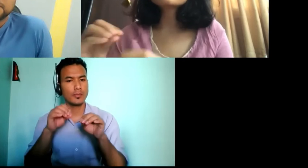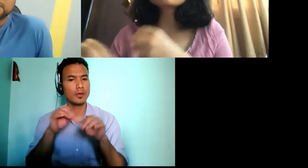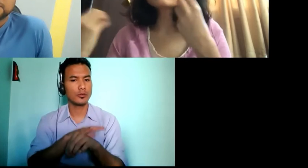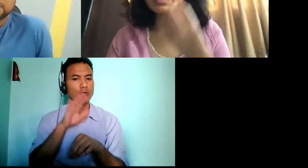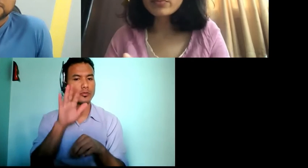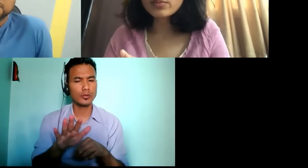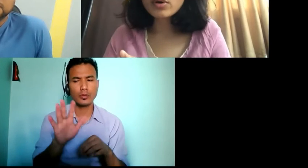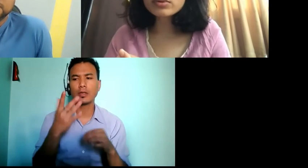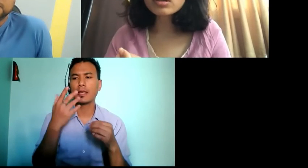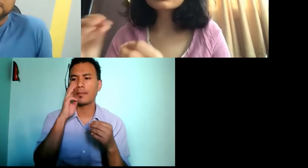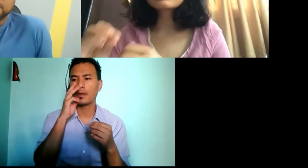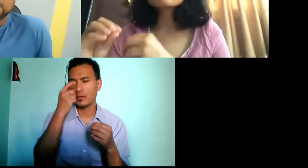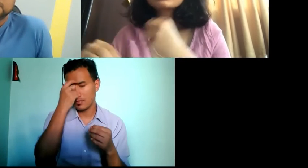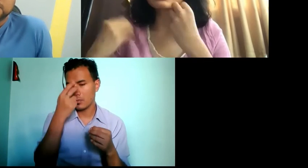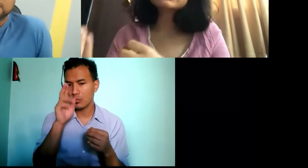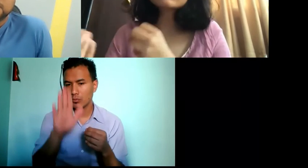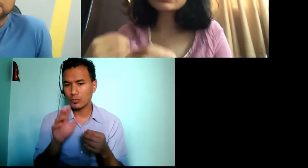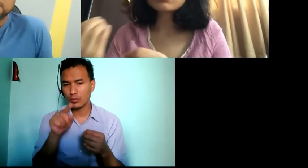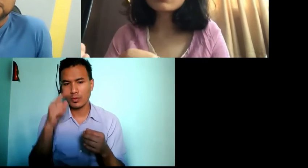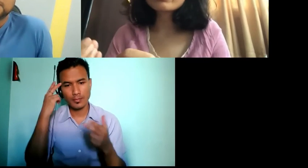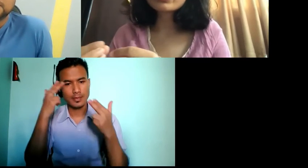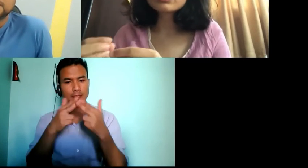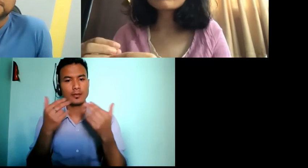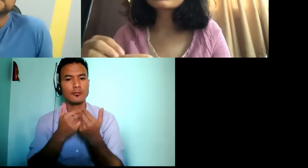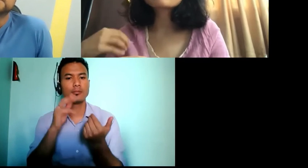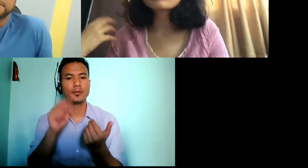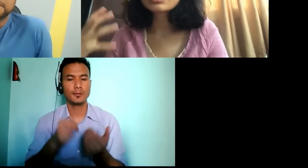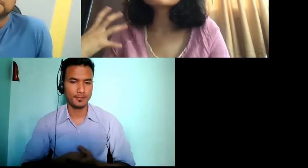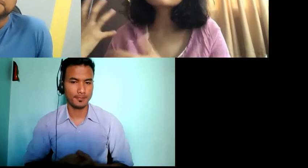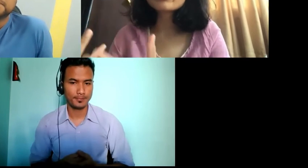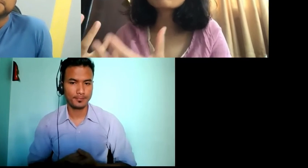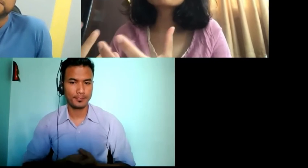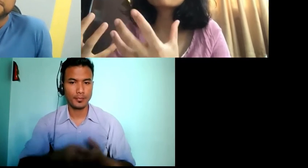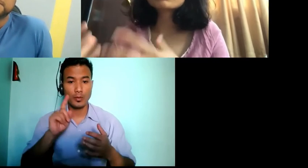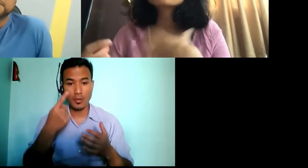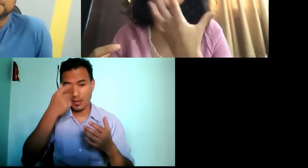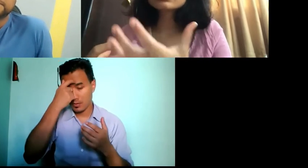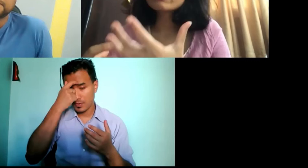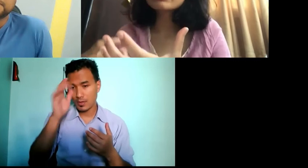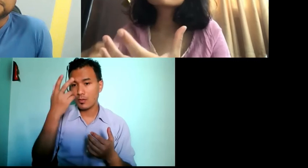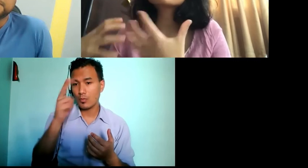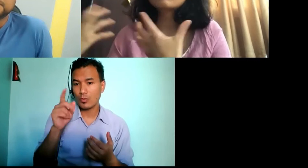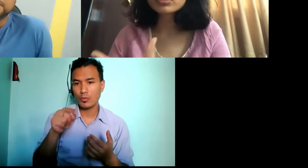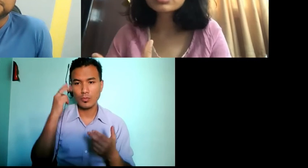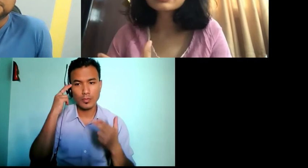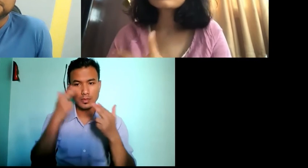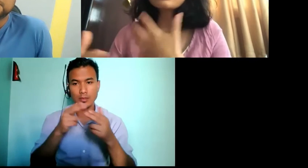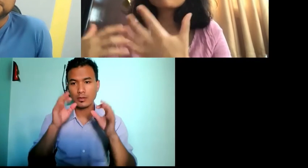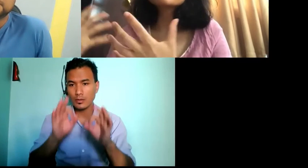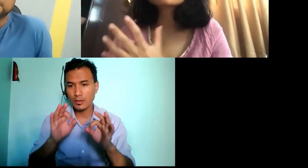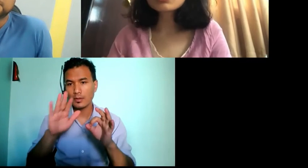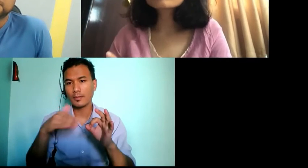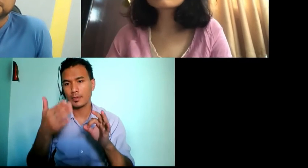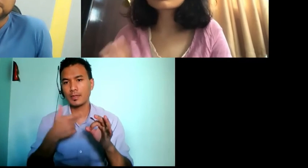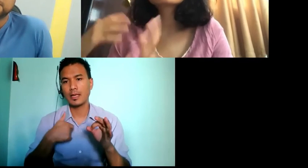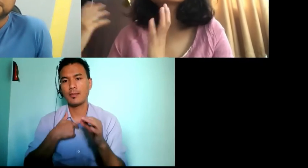सो केमा चाहिँ ह्याम्पर भएको छ त्यसलाई चाहिँ पहिला आइडेन्टिफाई चाहिँ गर्नु पर्यो होइन। पहिला मलाई चाहिँ के प्रब्लम भएको छ त्यो आइडेन्टिफाई गरिसकेपछि चाहिँ हामीले